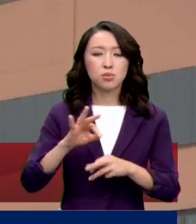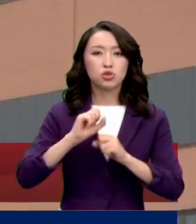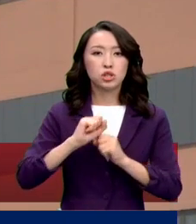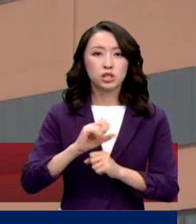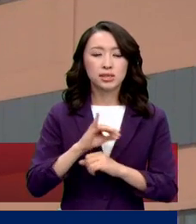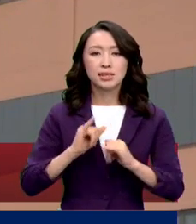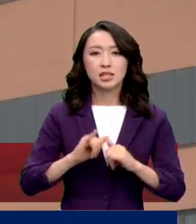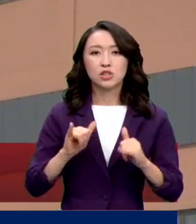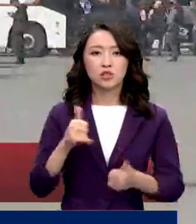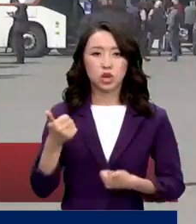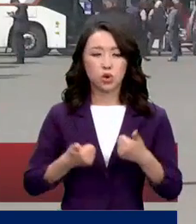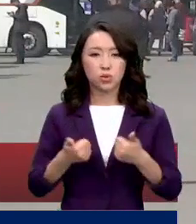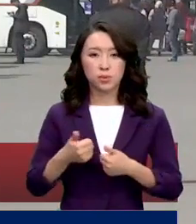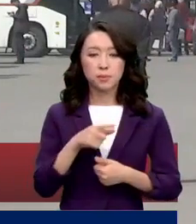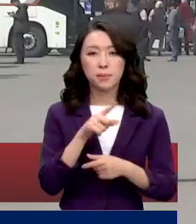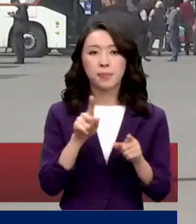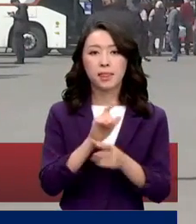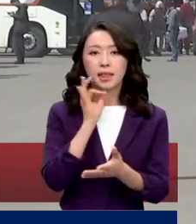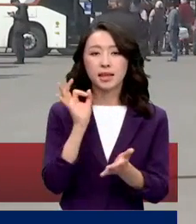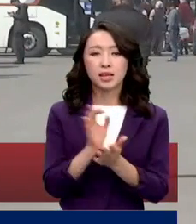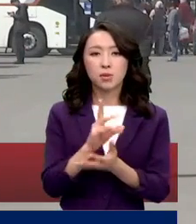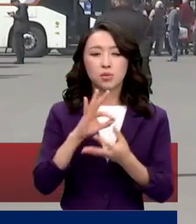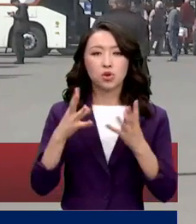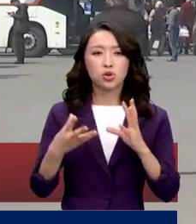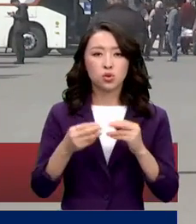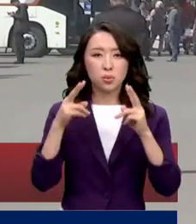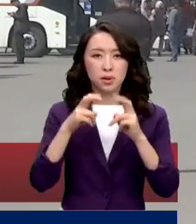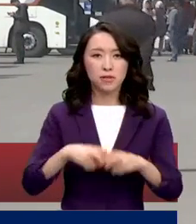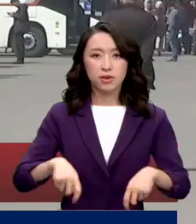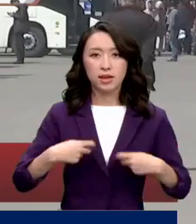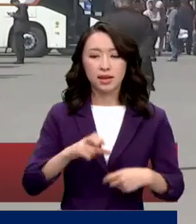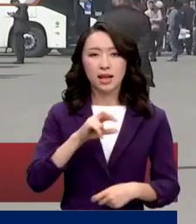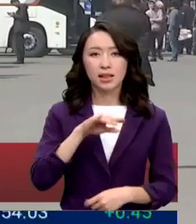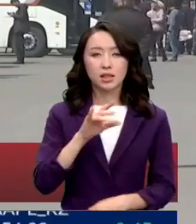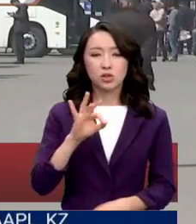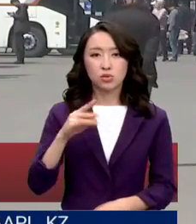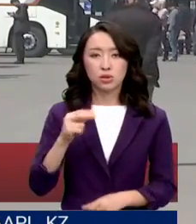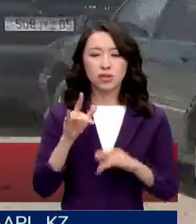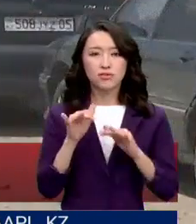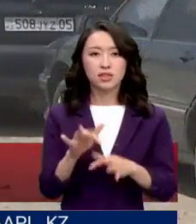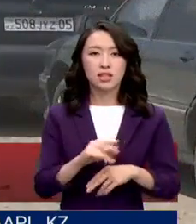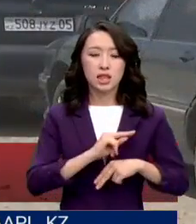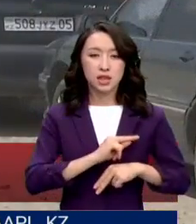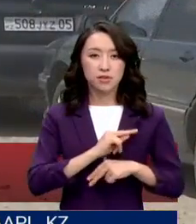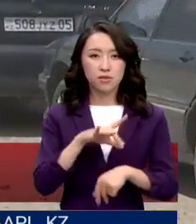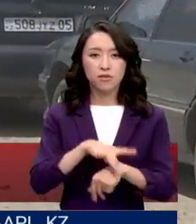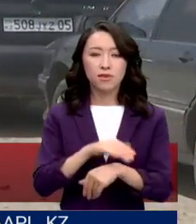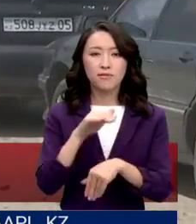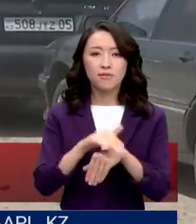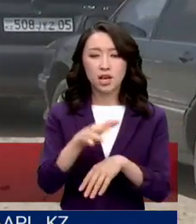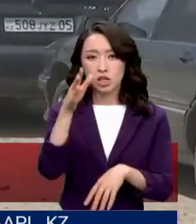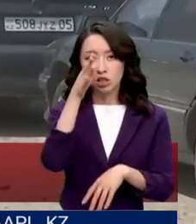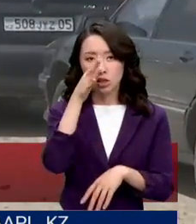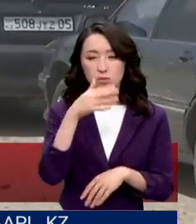и развитию конкуренции. Там также отметили, что по итогам проверки рынка «Алтын-Орда» в деятельности товарищества выявлены факты